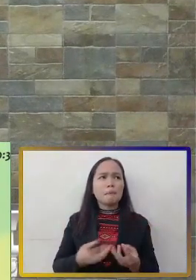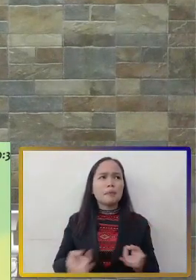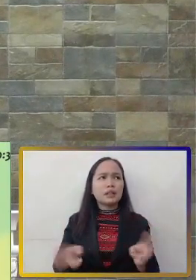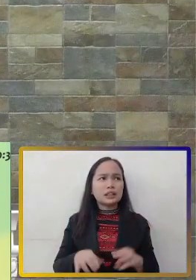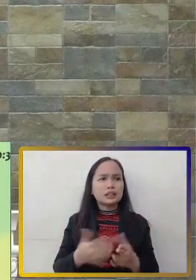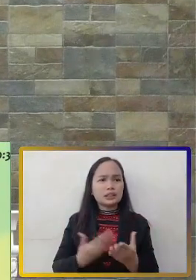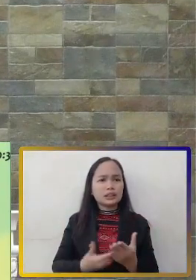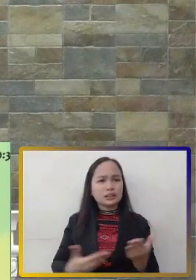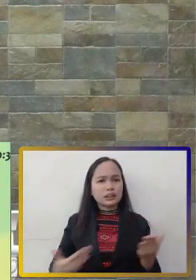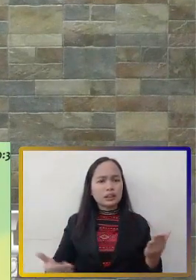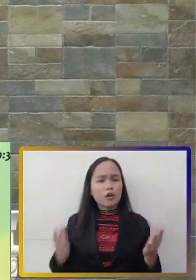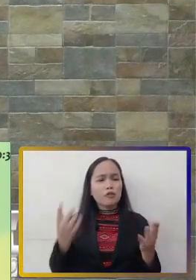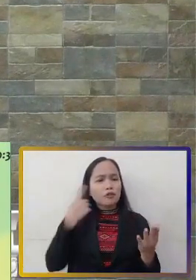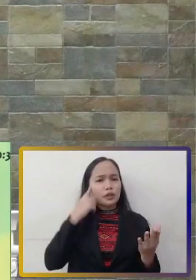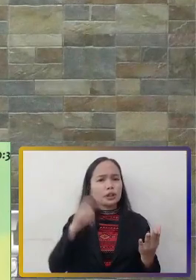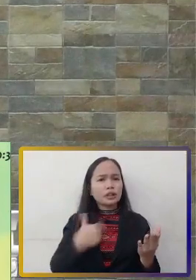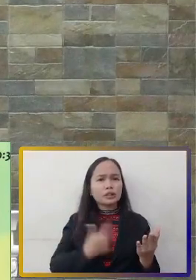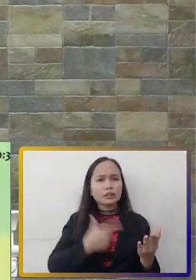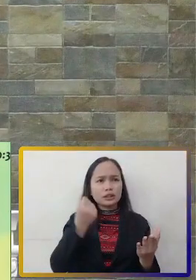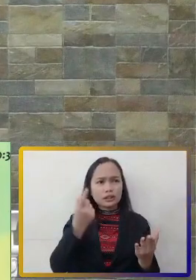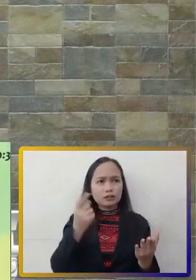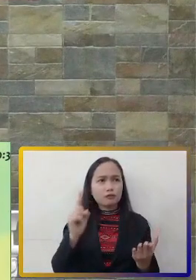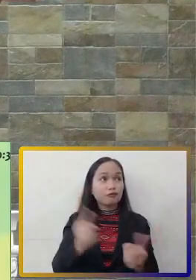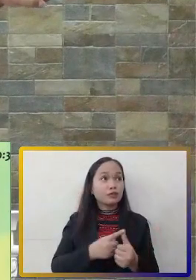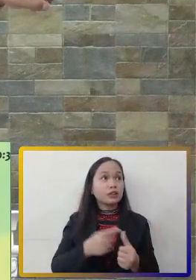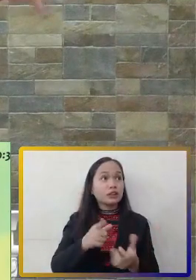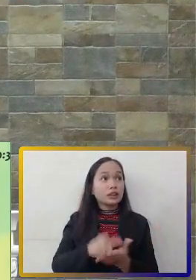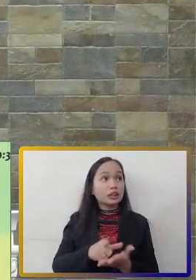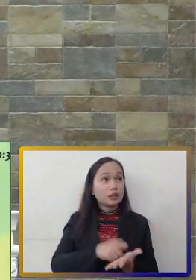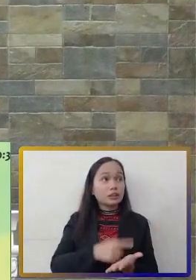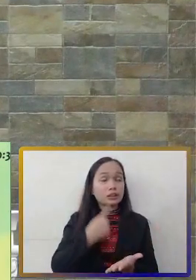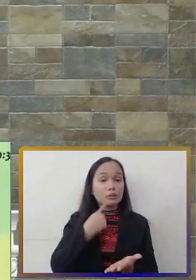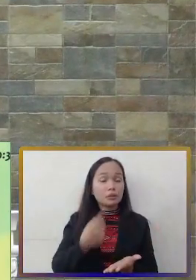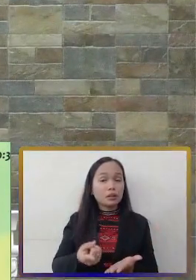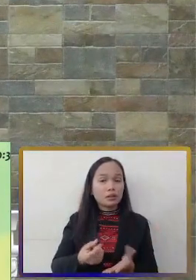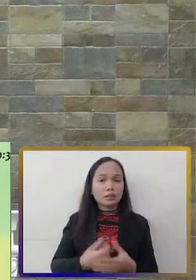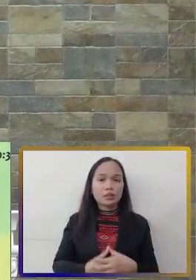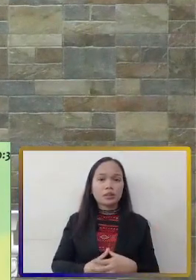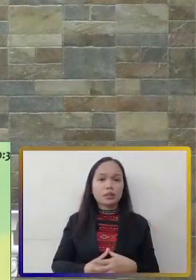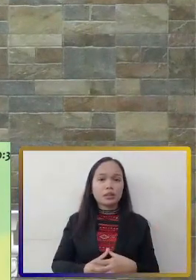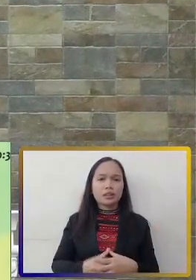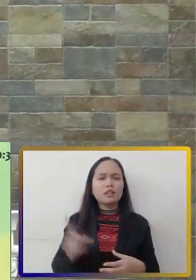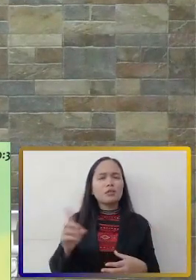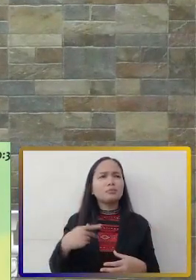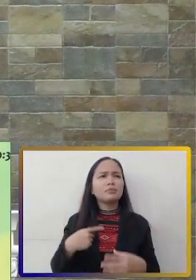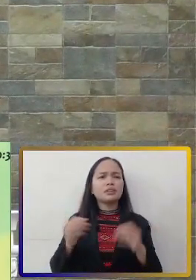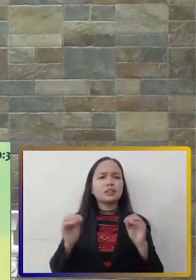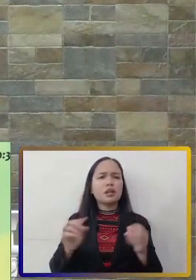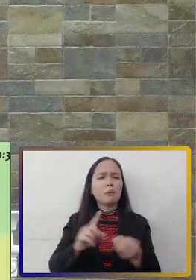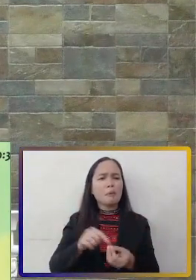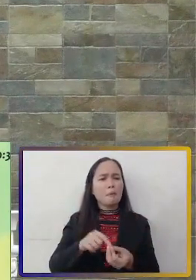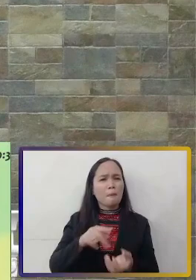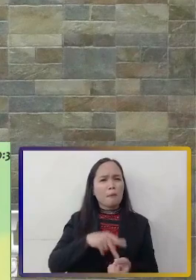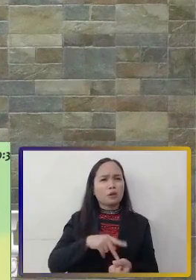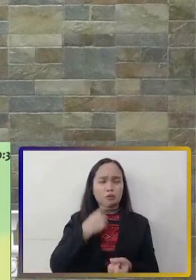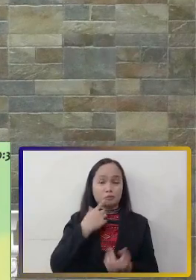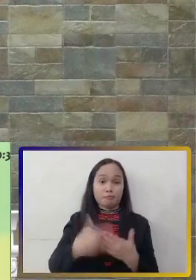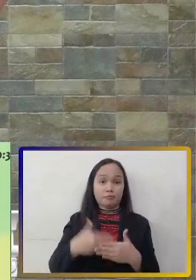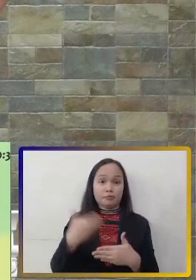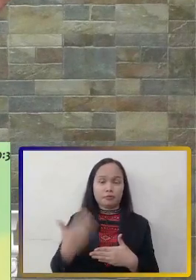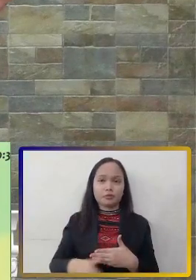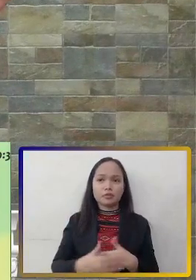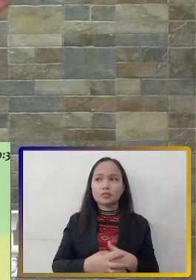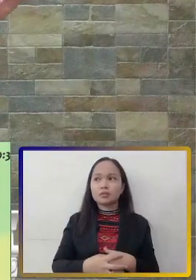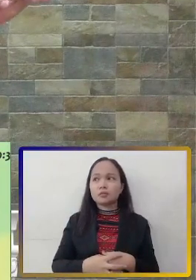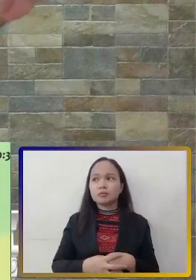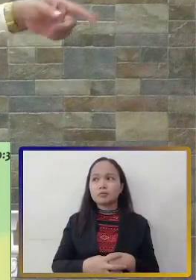para maunawaan natin yung first letter. Alright? So parang nagtaas yung sinasabi ni Paul. So in other words,